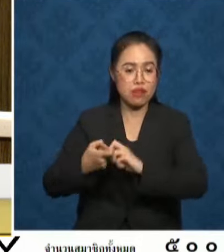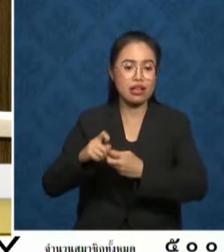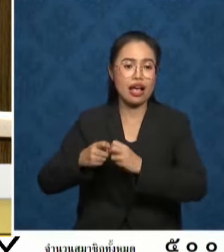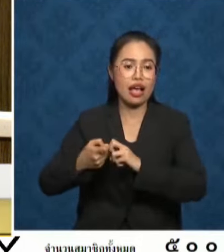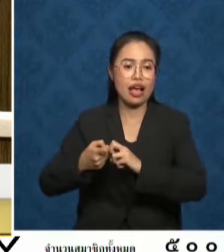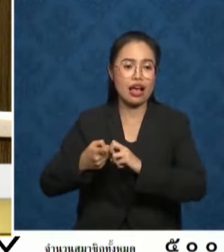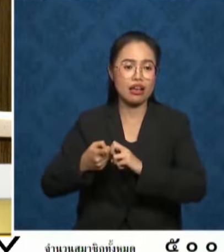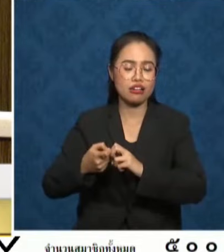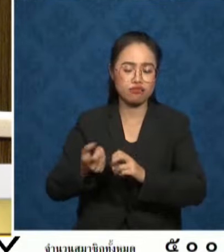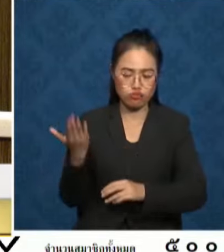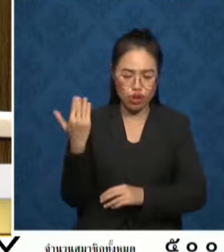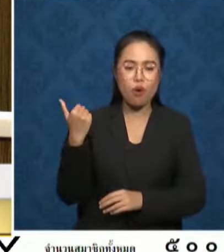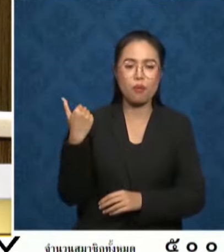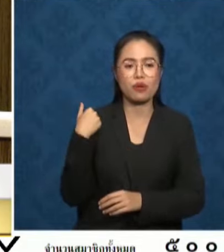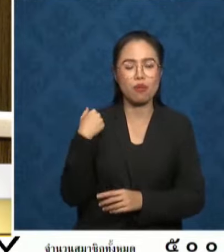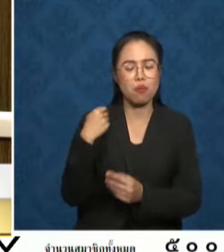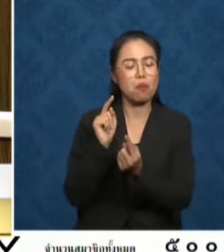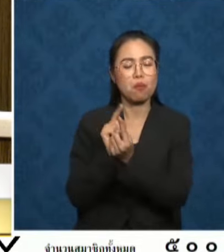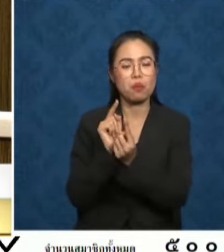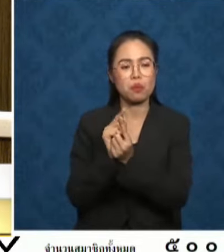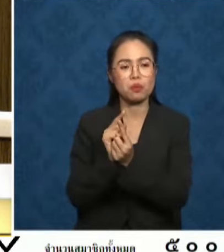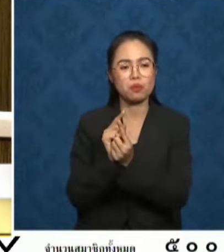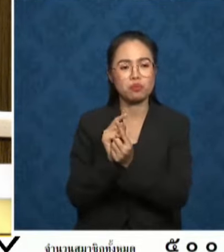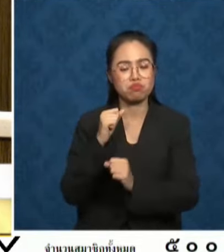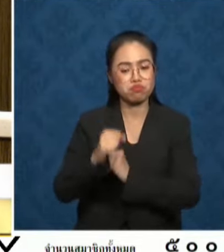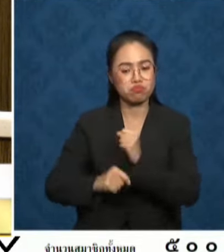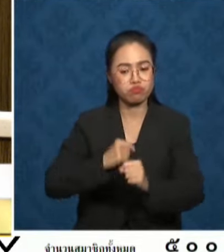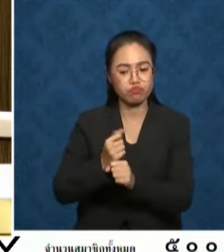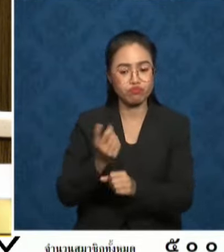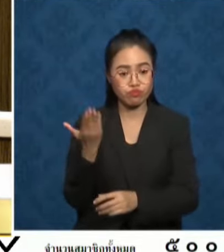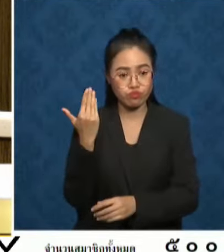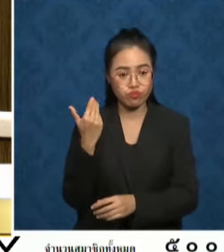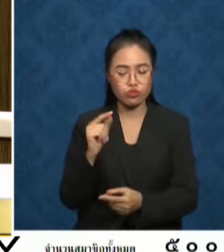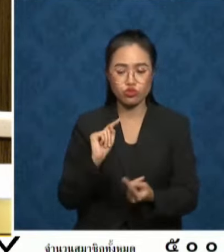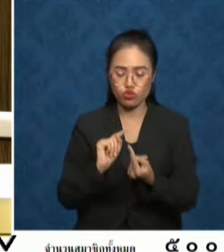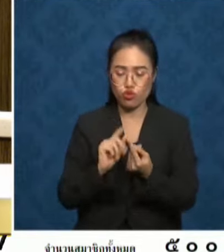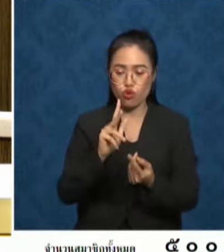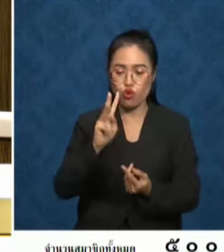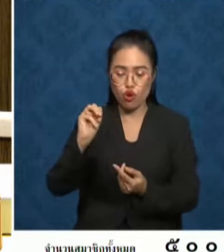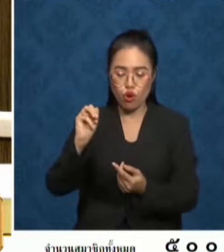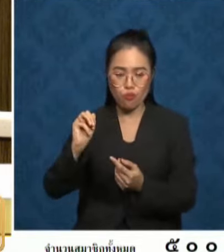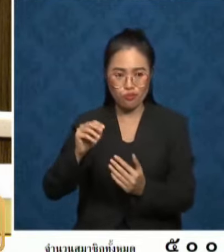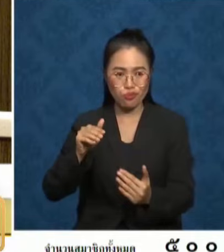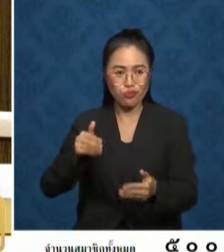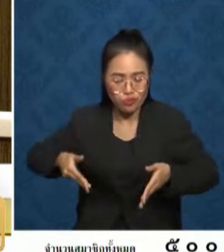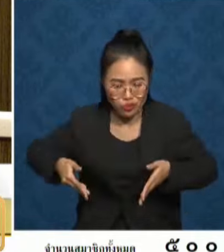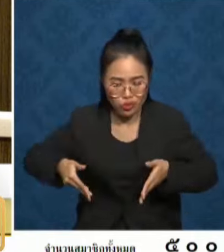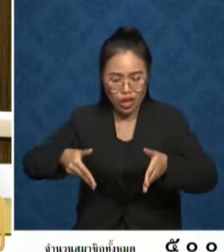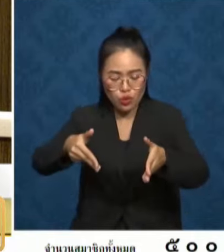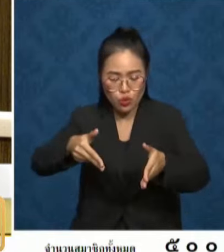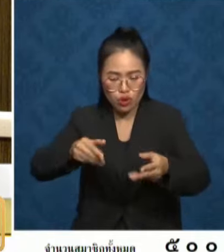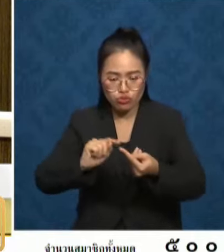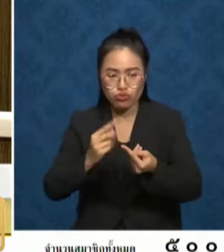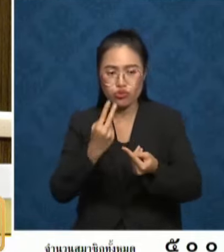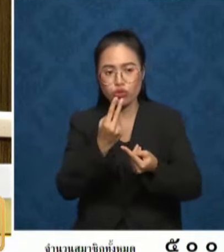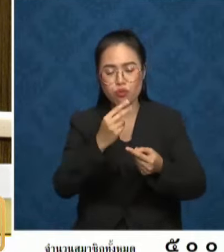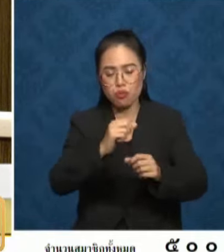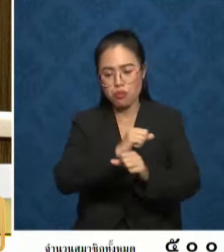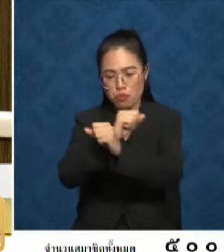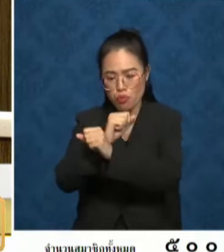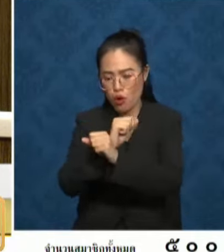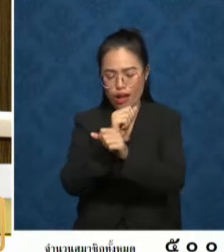ใช้มาแล้วหลายปีส่วนทางกรมทางหลวงเองจะมาอ้างเรื่องสแปนสะพานเหลืองคุณภาพถนนเนี่ยมี